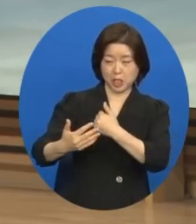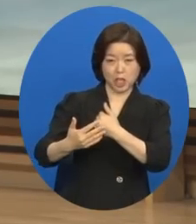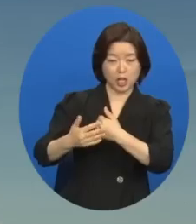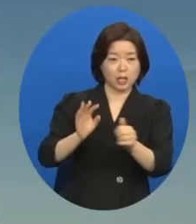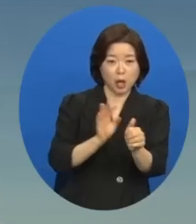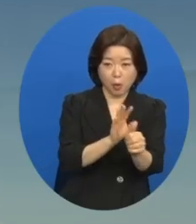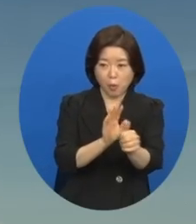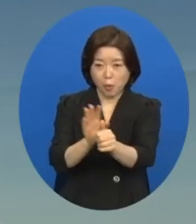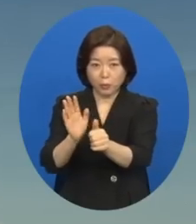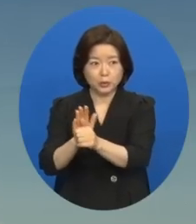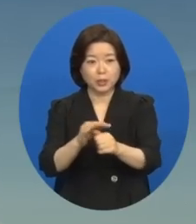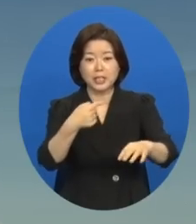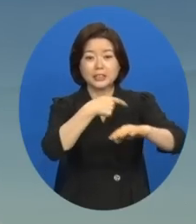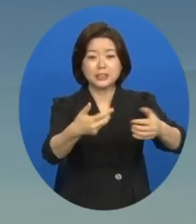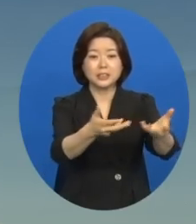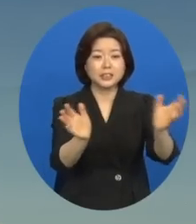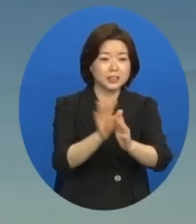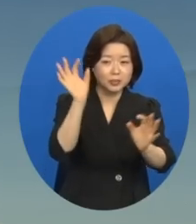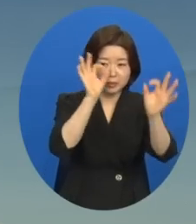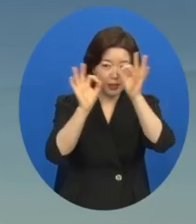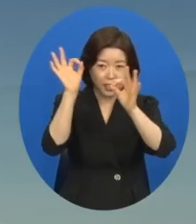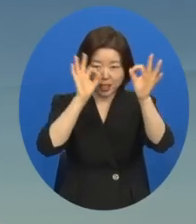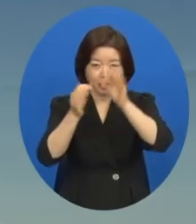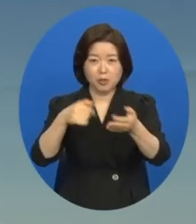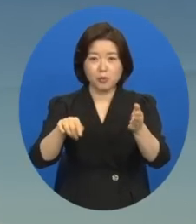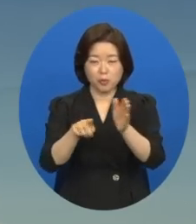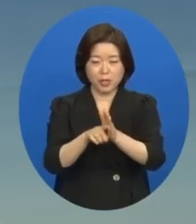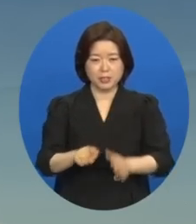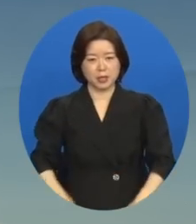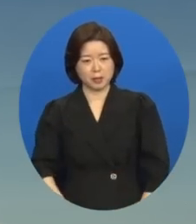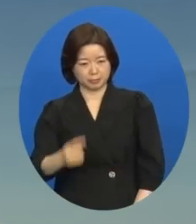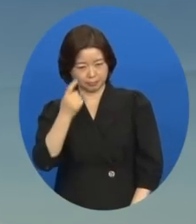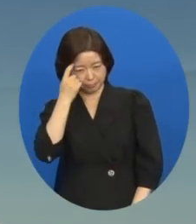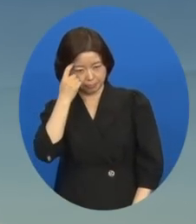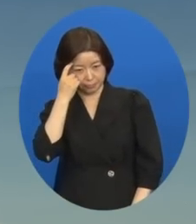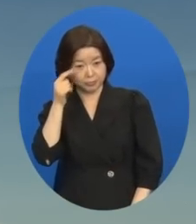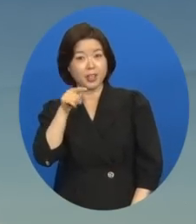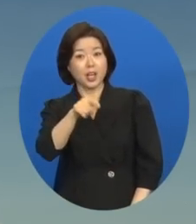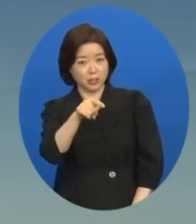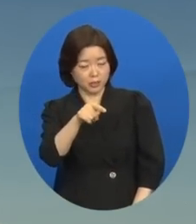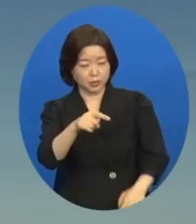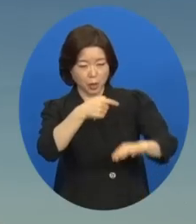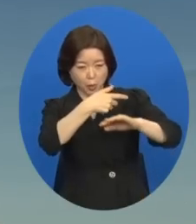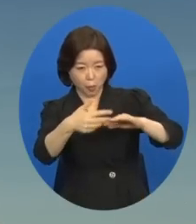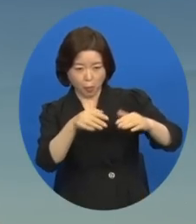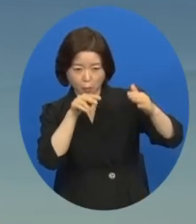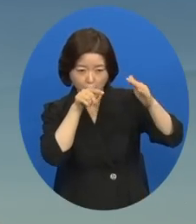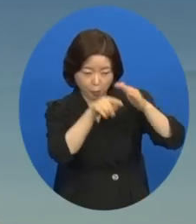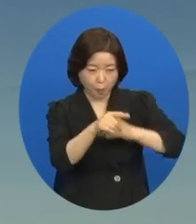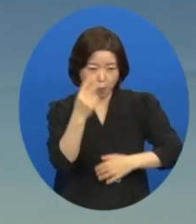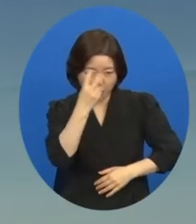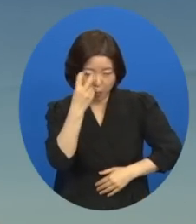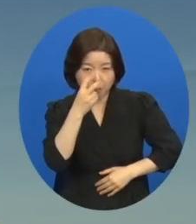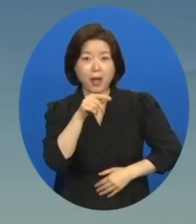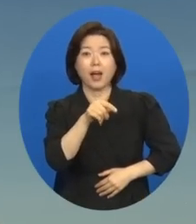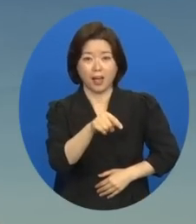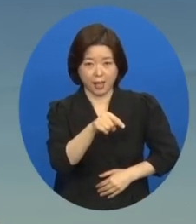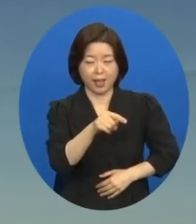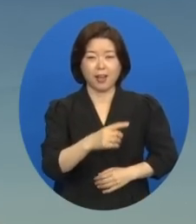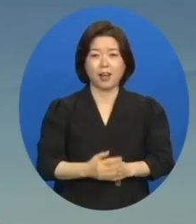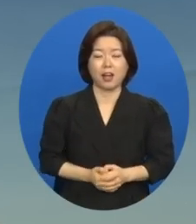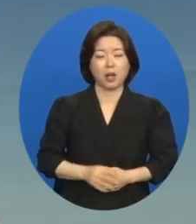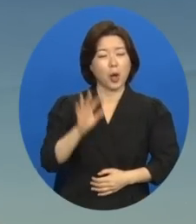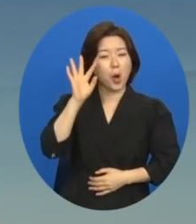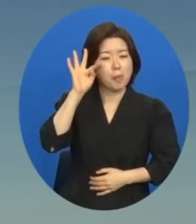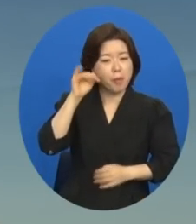위해서 저희가 마음에 두었던 부족을 정탐 갔을 때입니다. 그 부족에 정탐을 가서